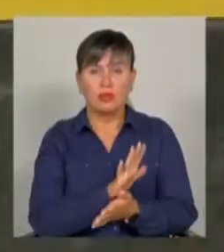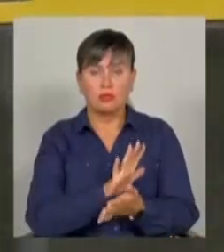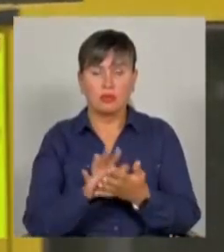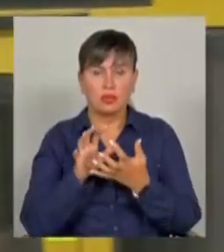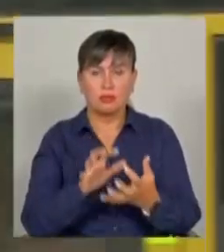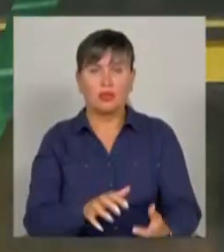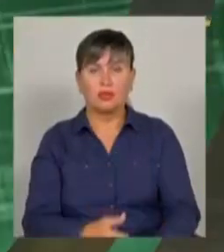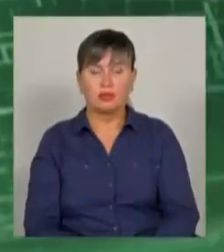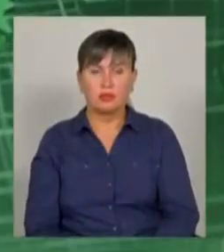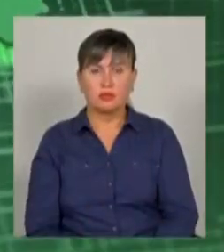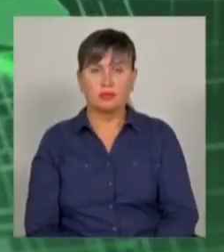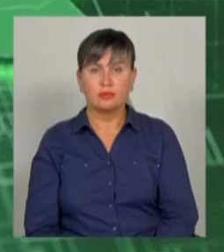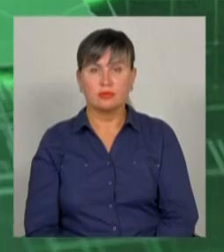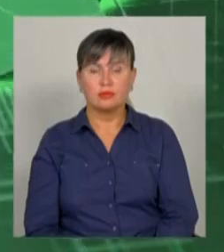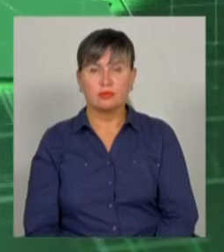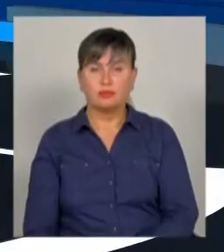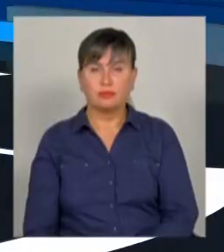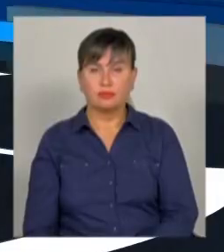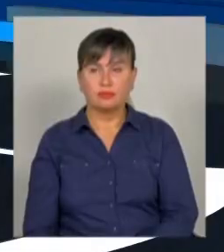проездом?